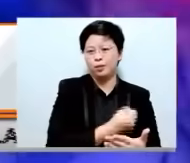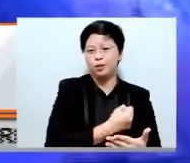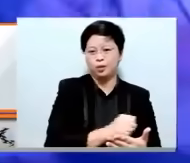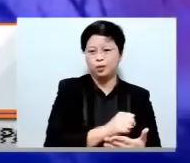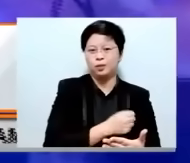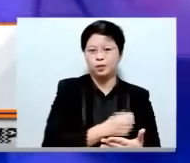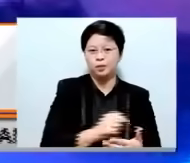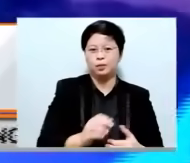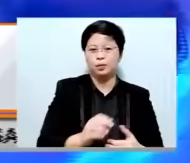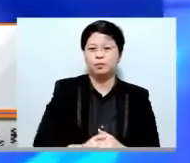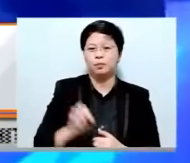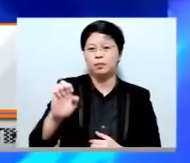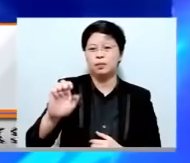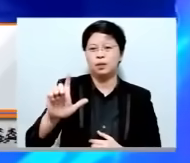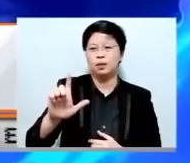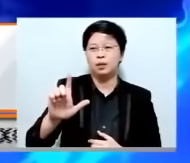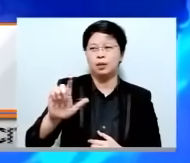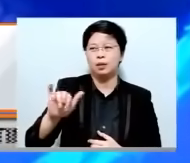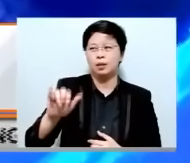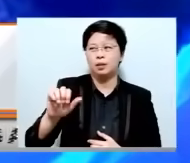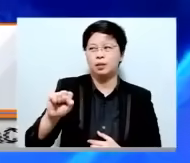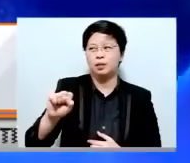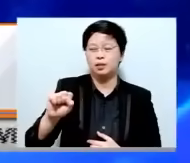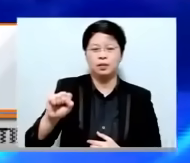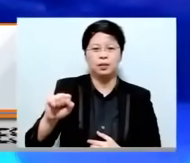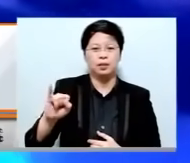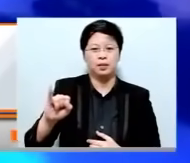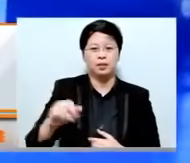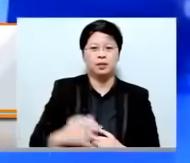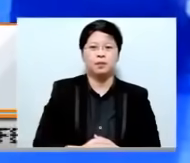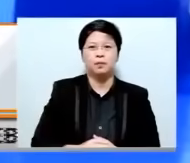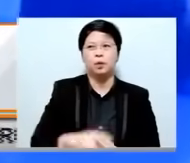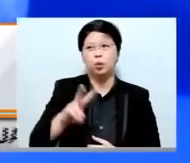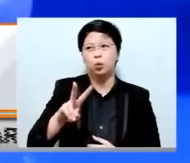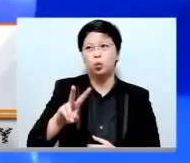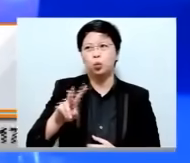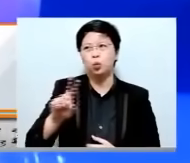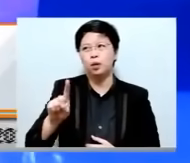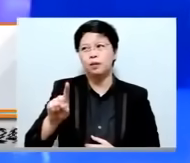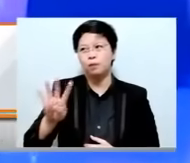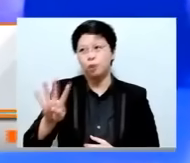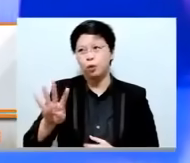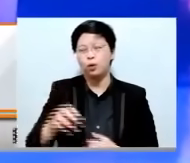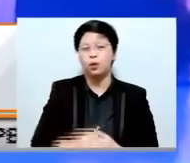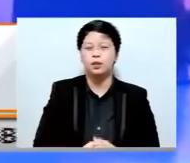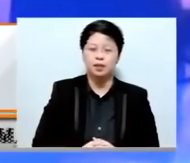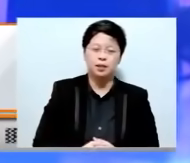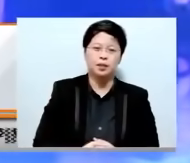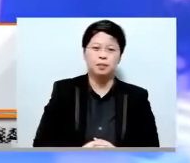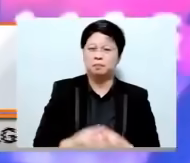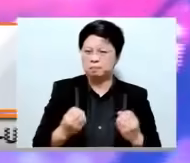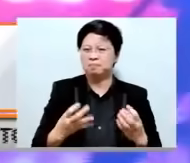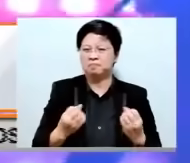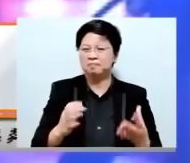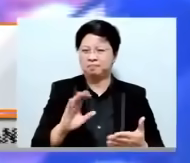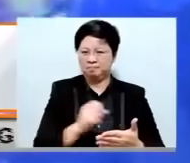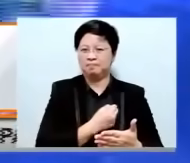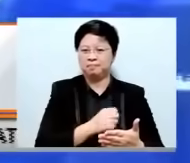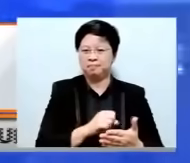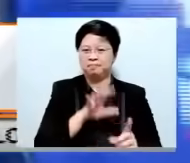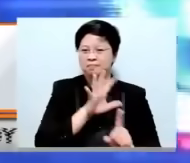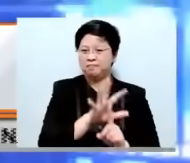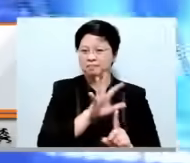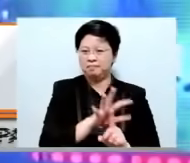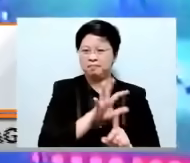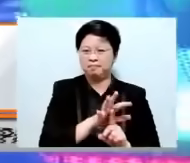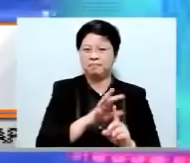ang LSE, ang Ulan, 214, Kisap Mata. At syempre aasahan din ng mga fans na ipapakita